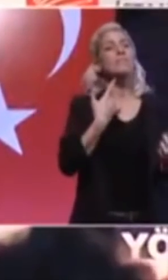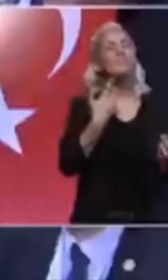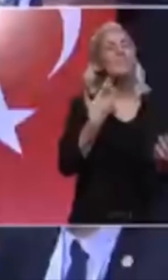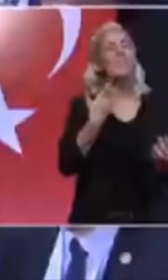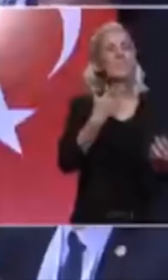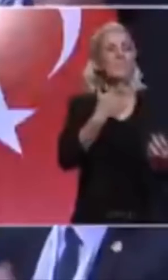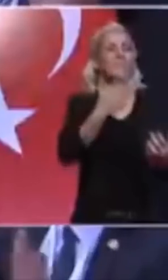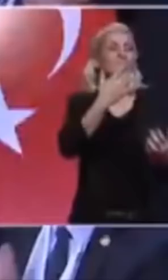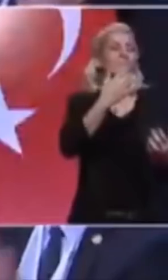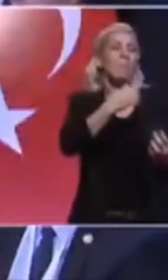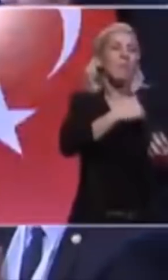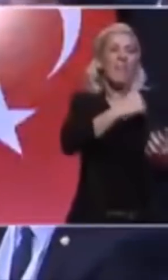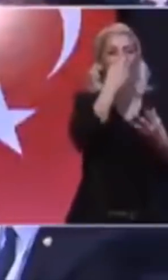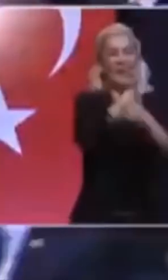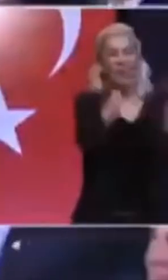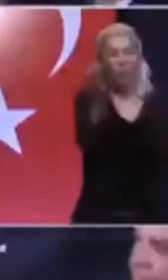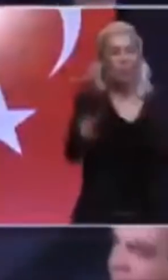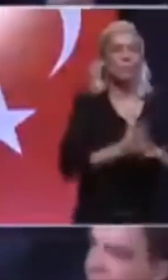iletiyorum.